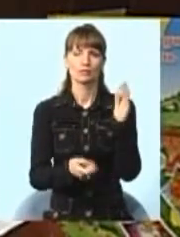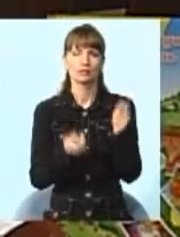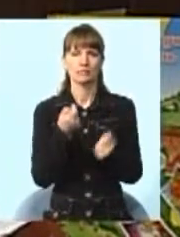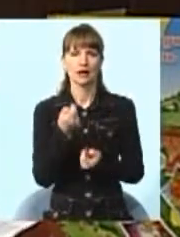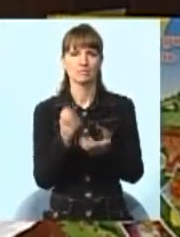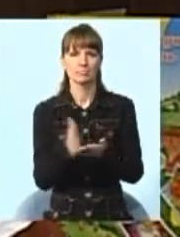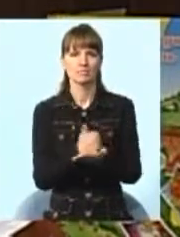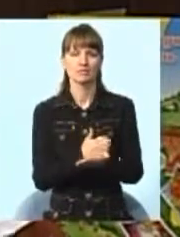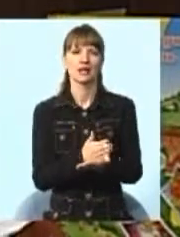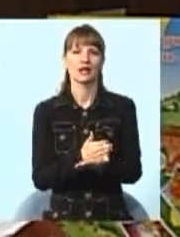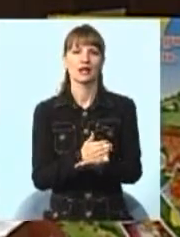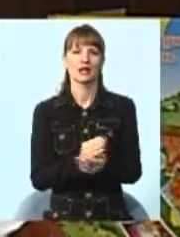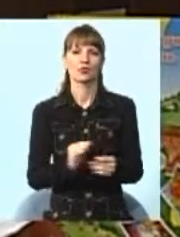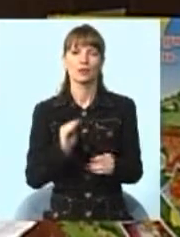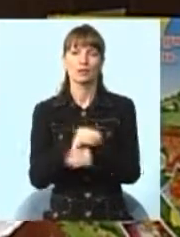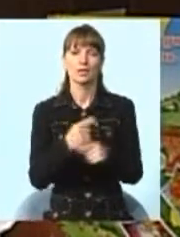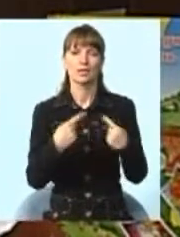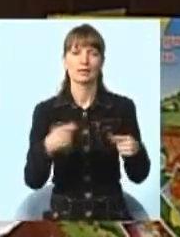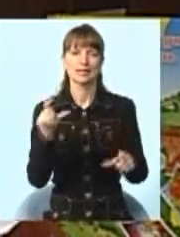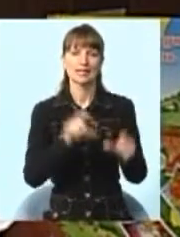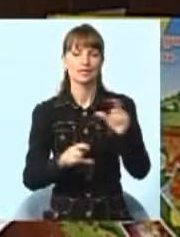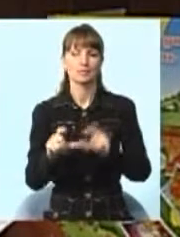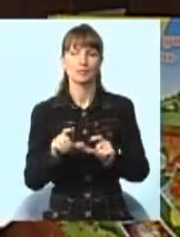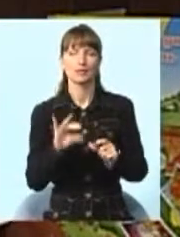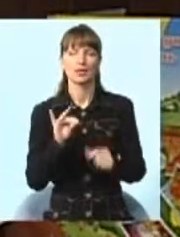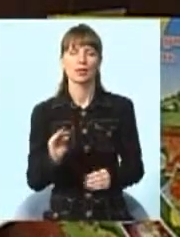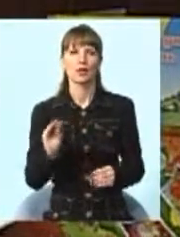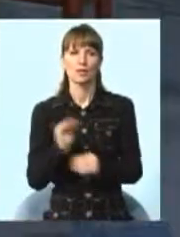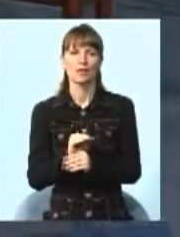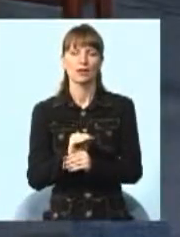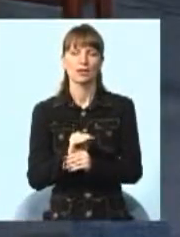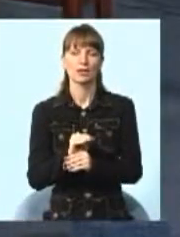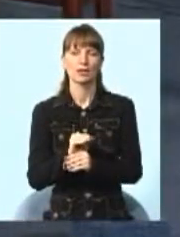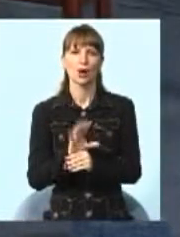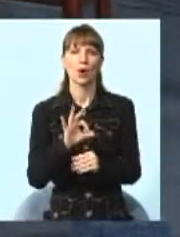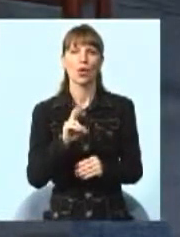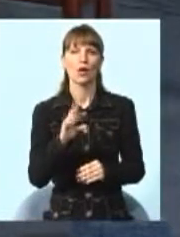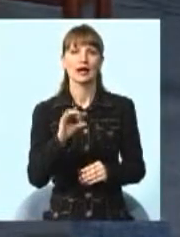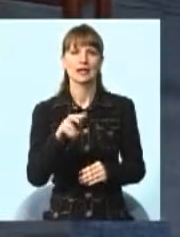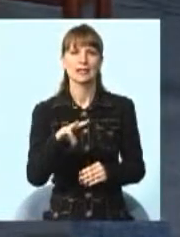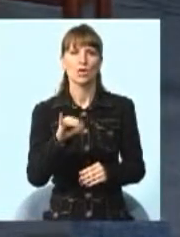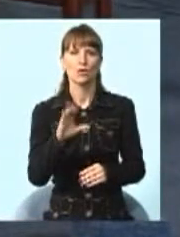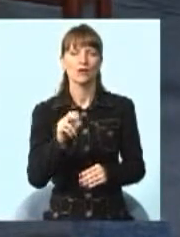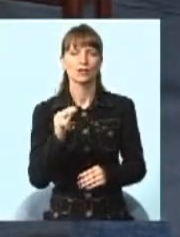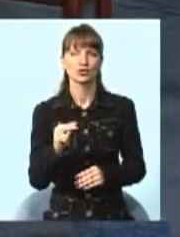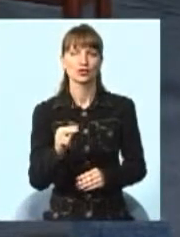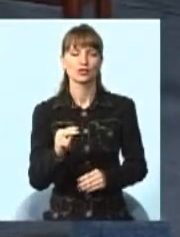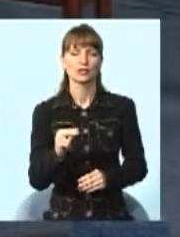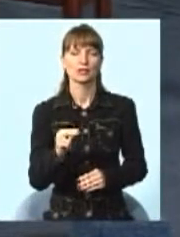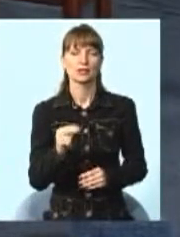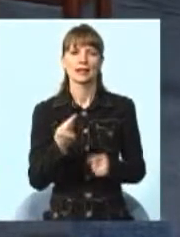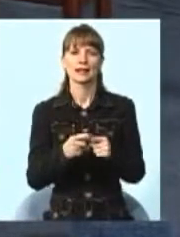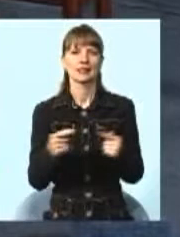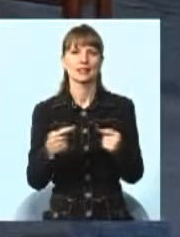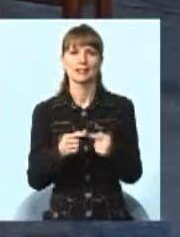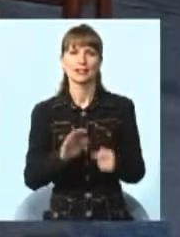передрібнюють, додають усіляку хімію, додають окислювач, але це не